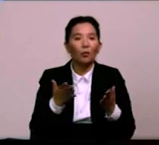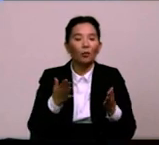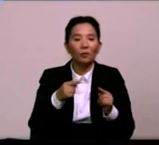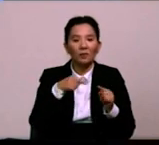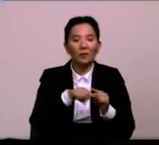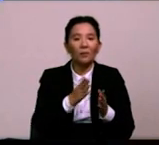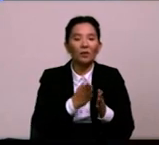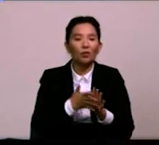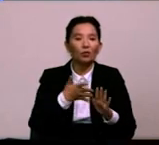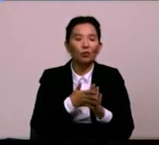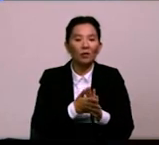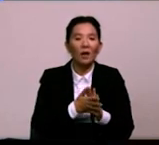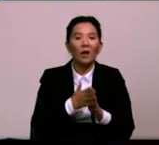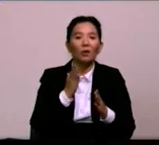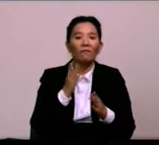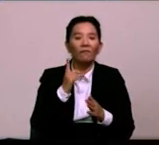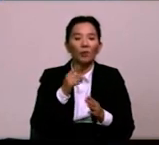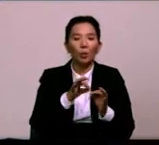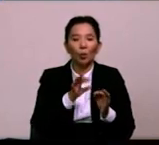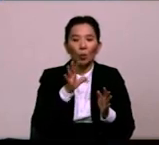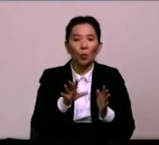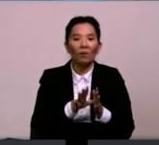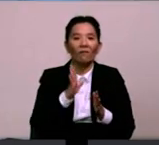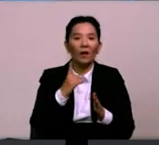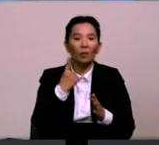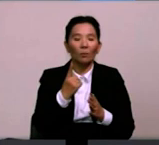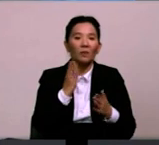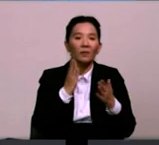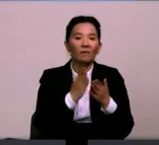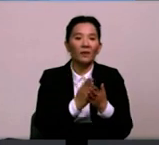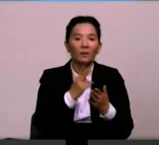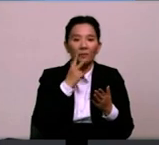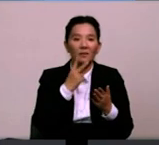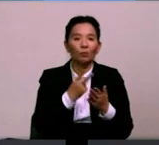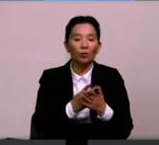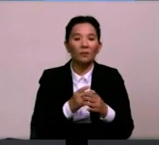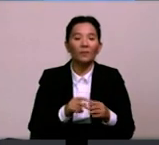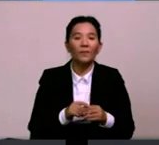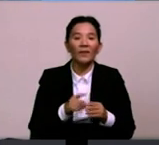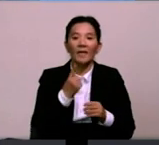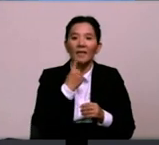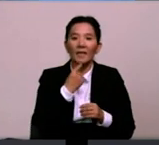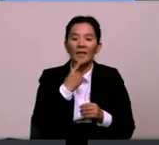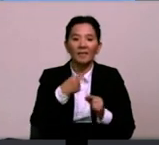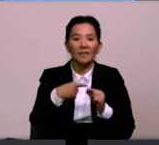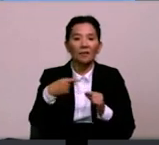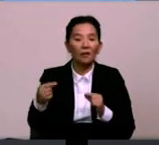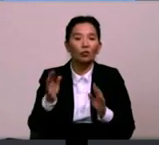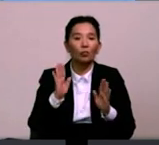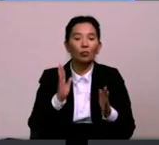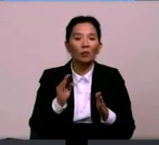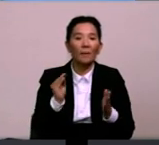потечет ток в одном направлении. Давайте посмотрим. Значит, красной стрелочкой